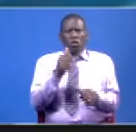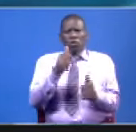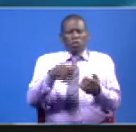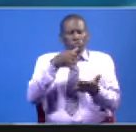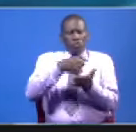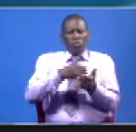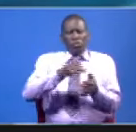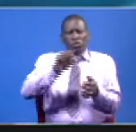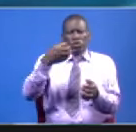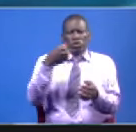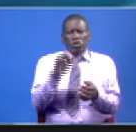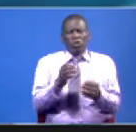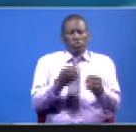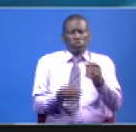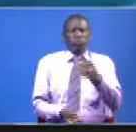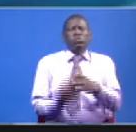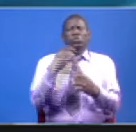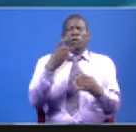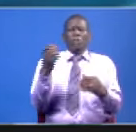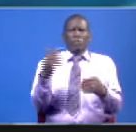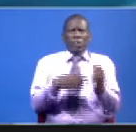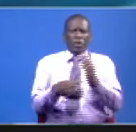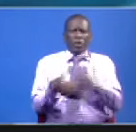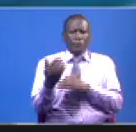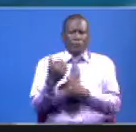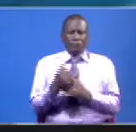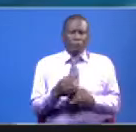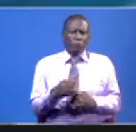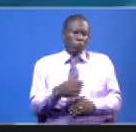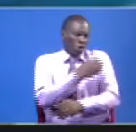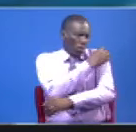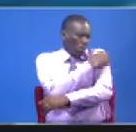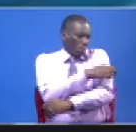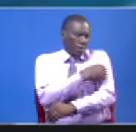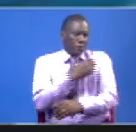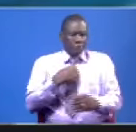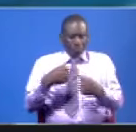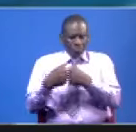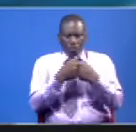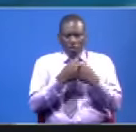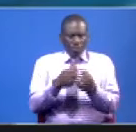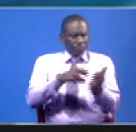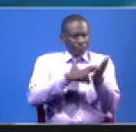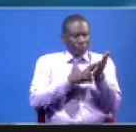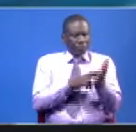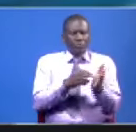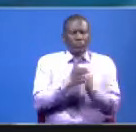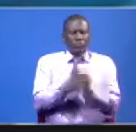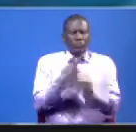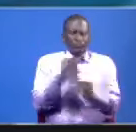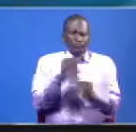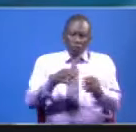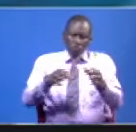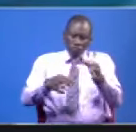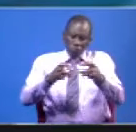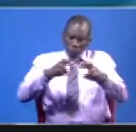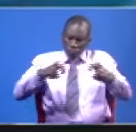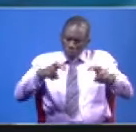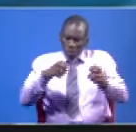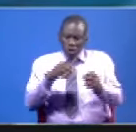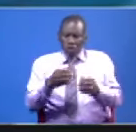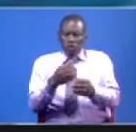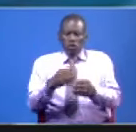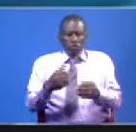SHIF ilipozinduliwa mwezi mmoja uliopita. Hospitali bado zina changamoto ya kusajili na kuhakiki wagonjwa wanaofika